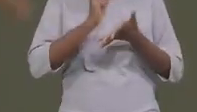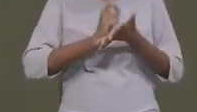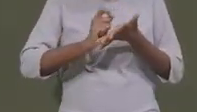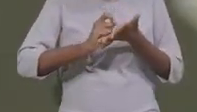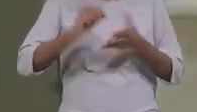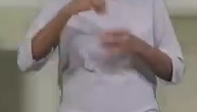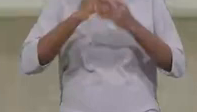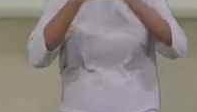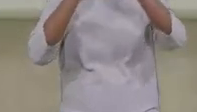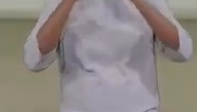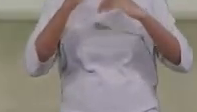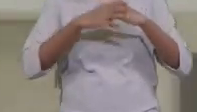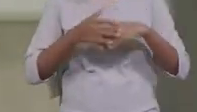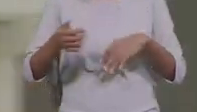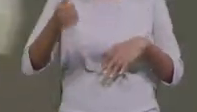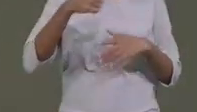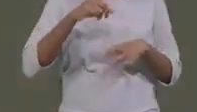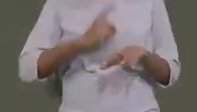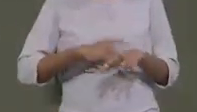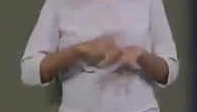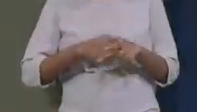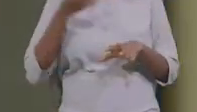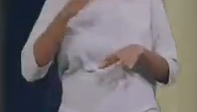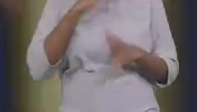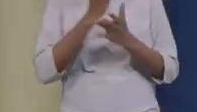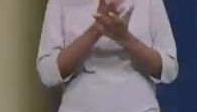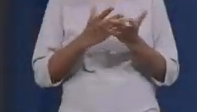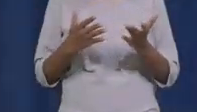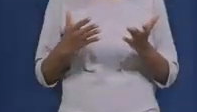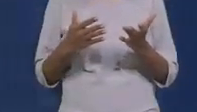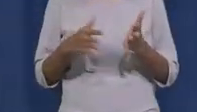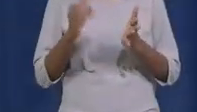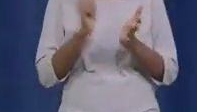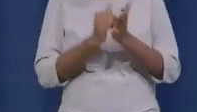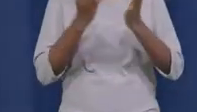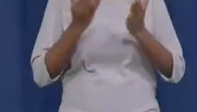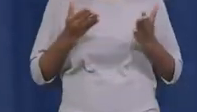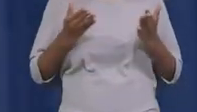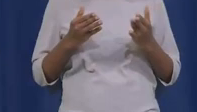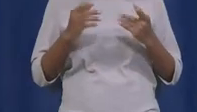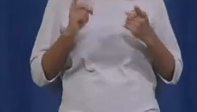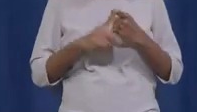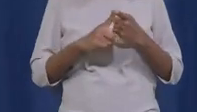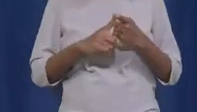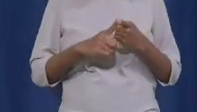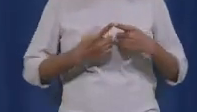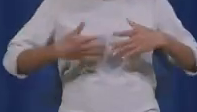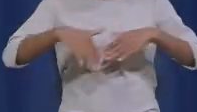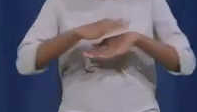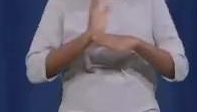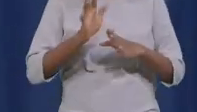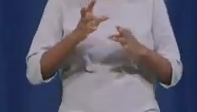Ton nom est écrit au ciel. À tout moment, chaque fois qu'il y a quelque chose qui veut